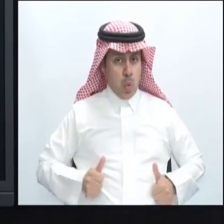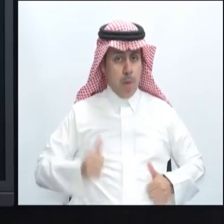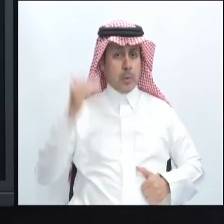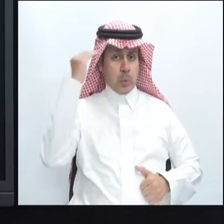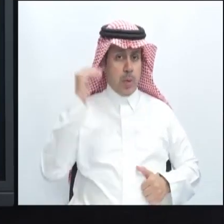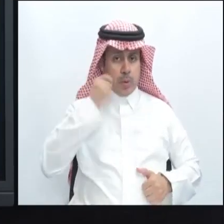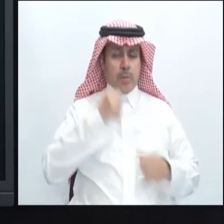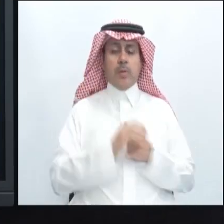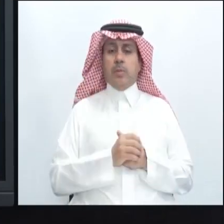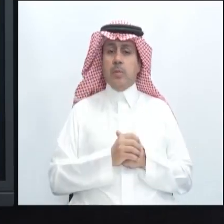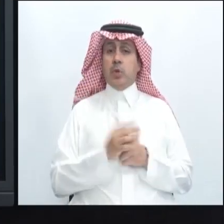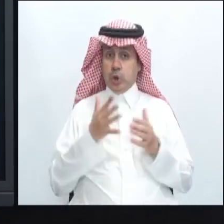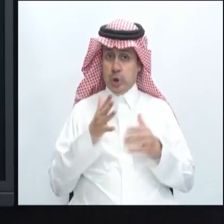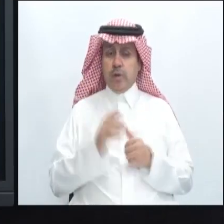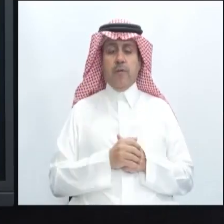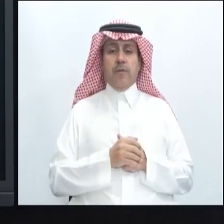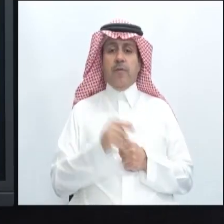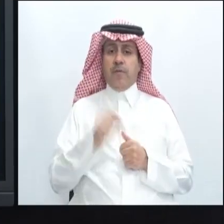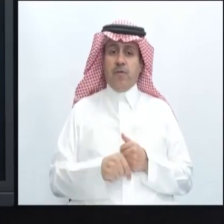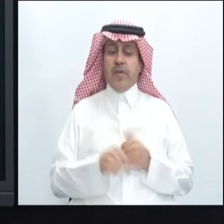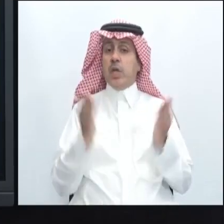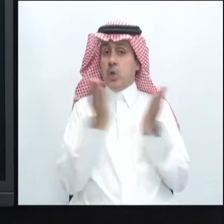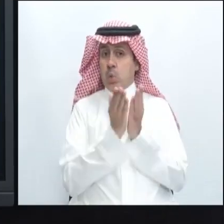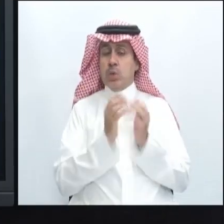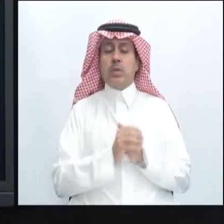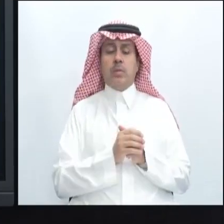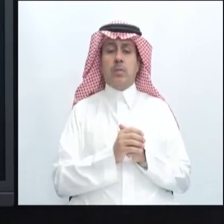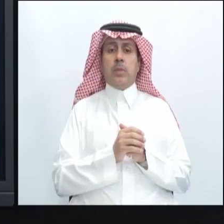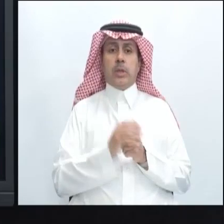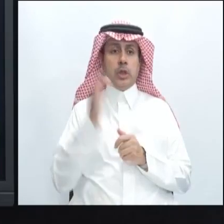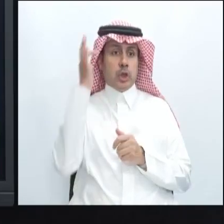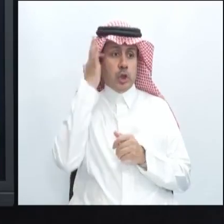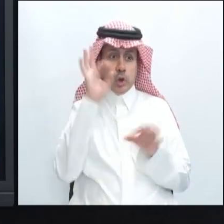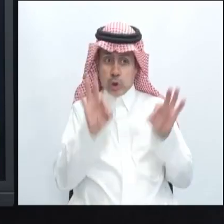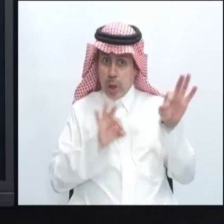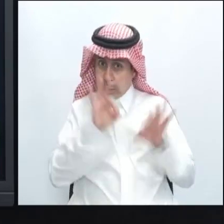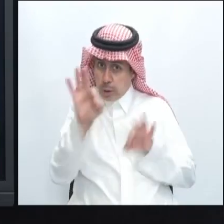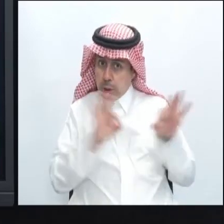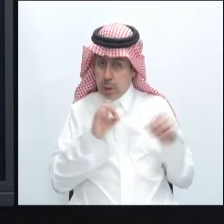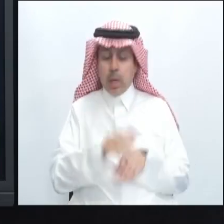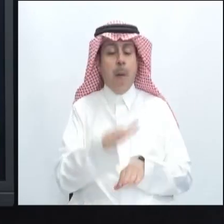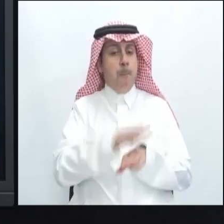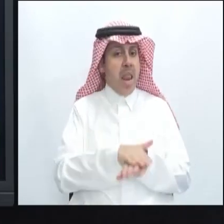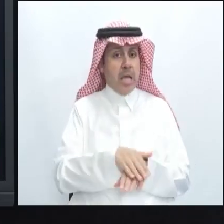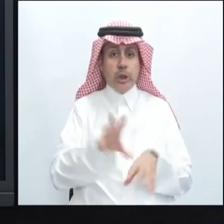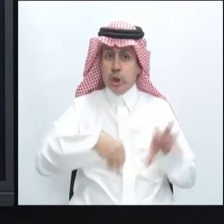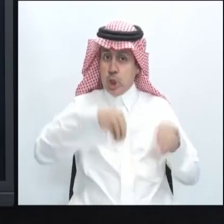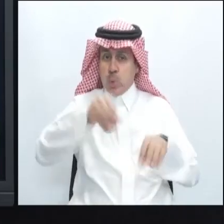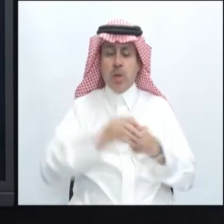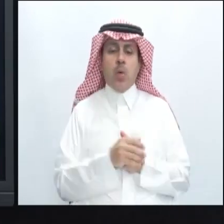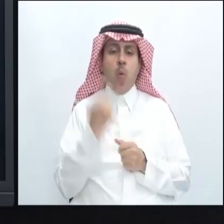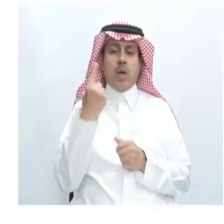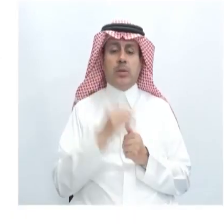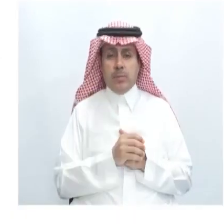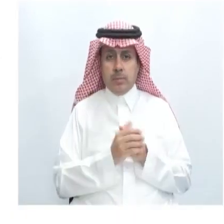وطالبات مجددا في شروحات مقرر تخطيط الحملات التسويقيه واحد اليوم